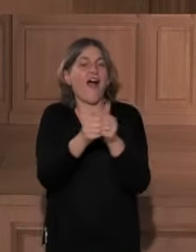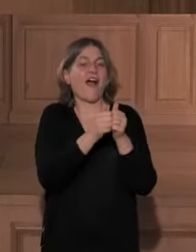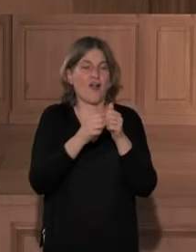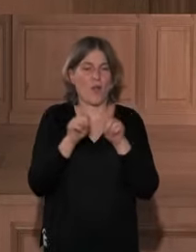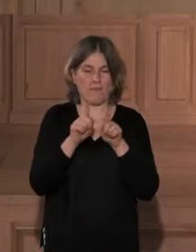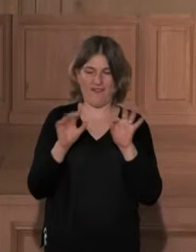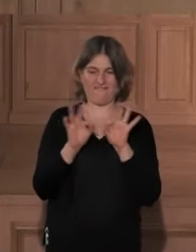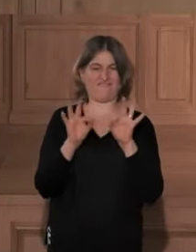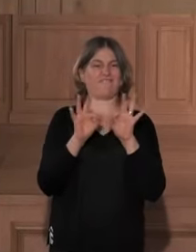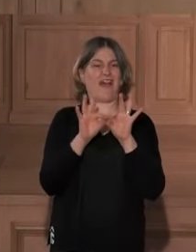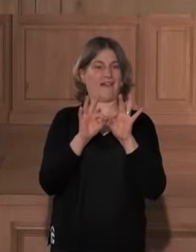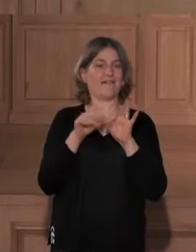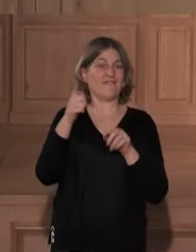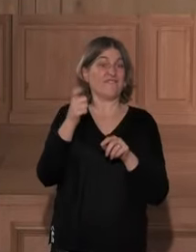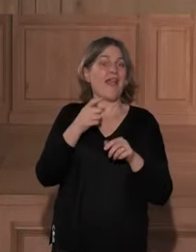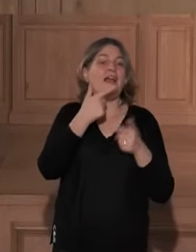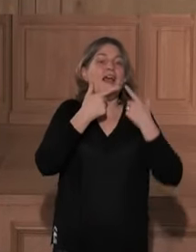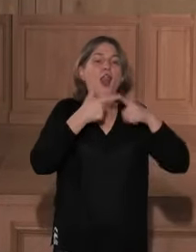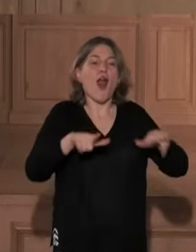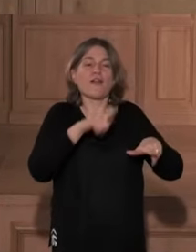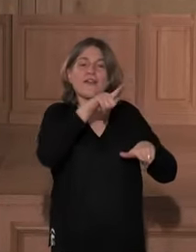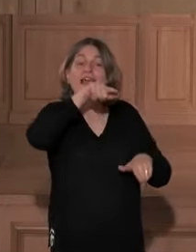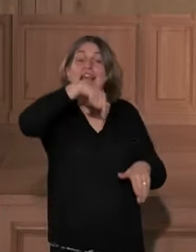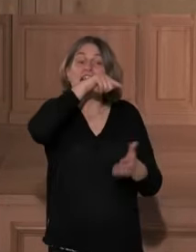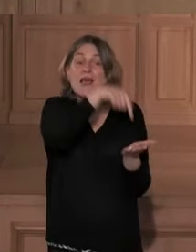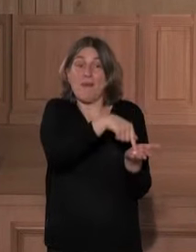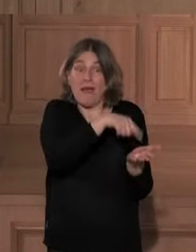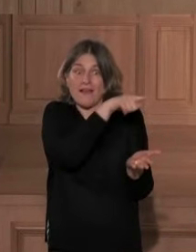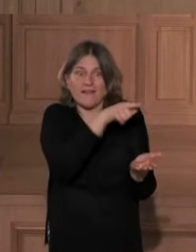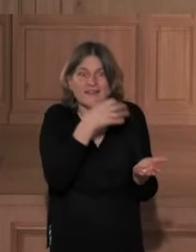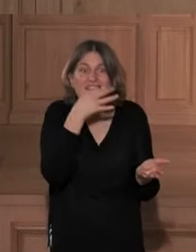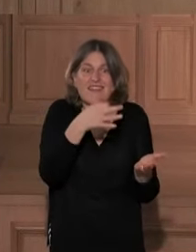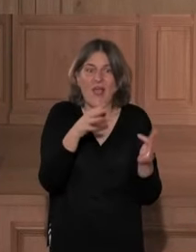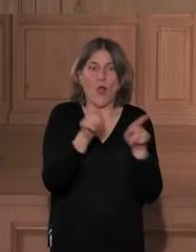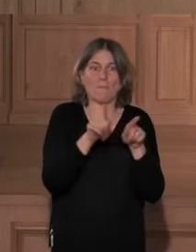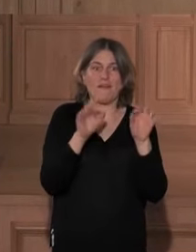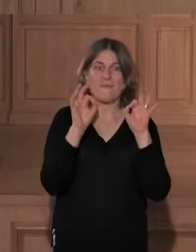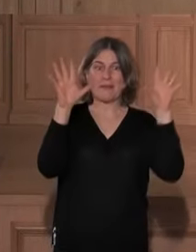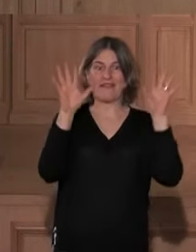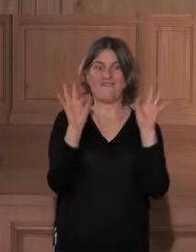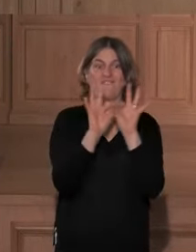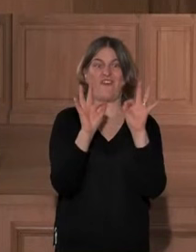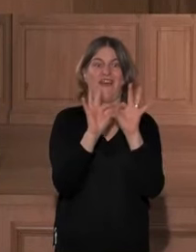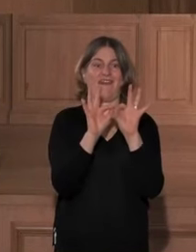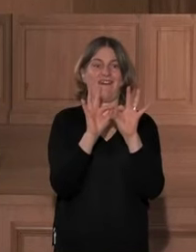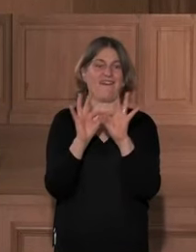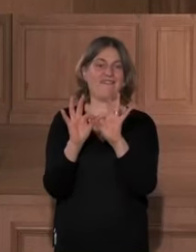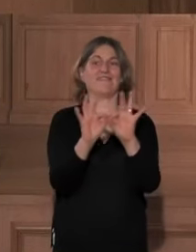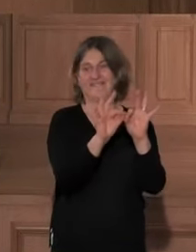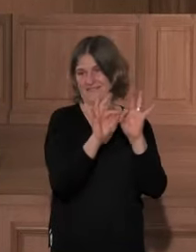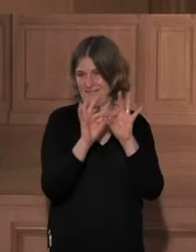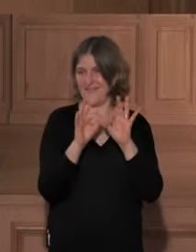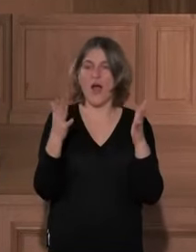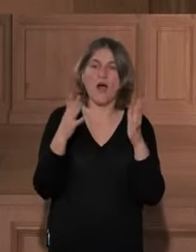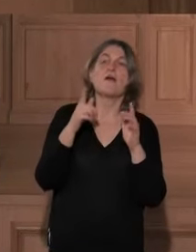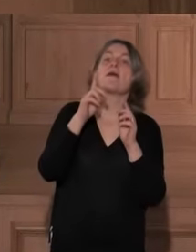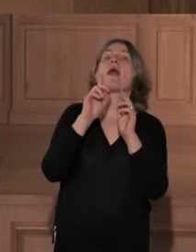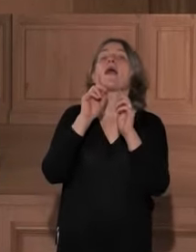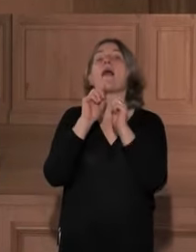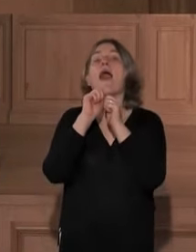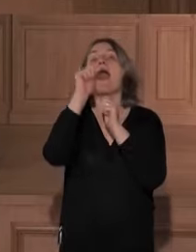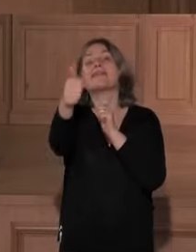disent frérer. Moi, j'aime beaucoup ce terme. On va frérer ensemble ce soir. Et donc, on le fera. Puis pour ceux qui sont derrière l'écran, vous ne pourrez pas frérer de la même